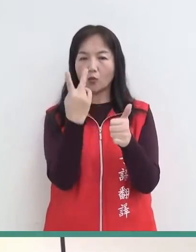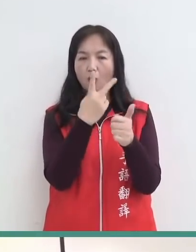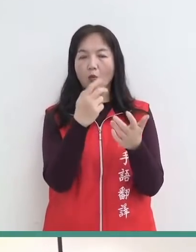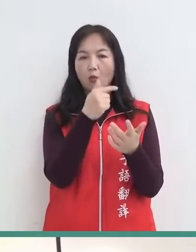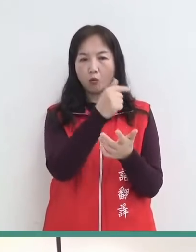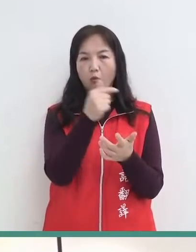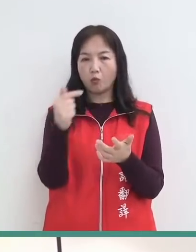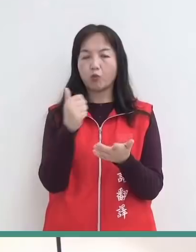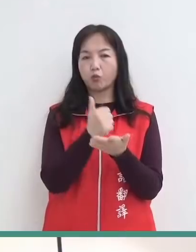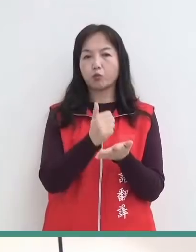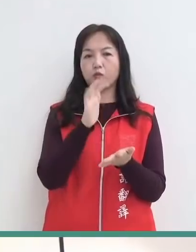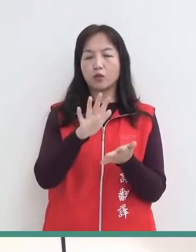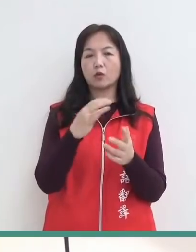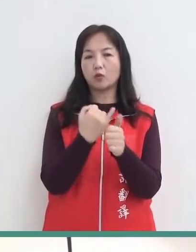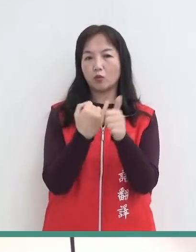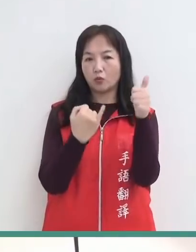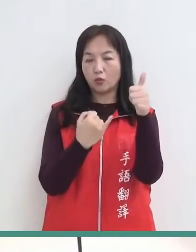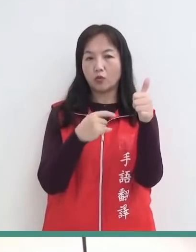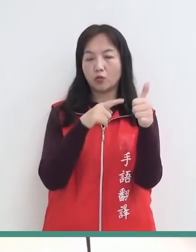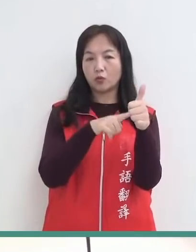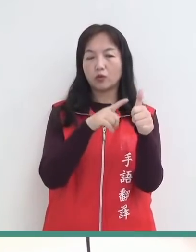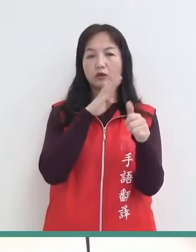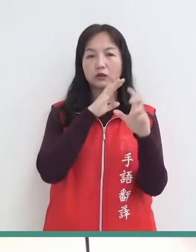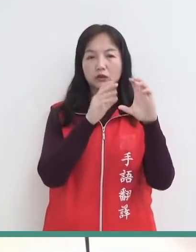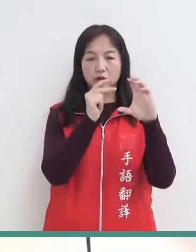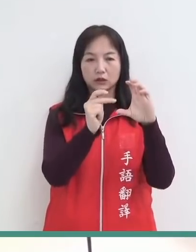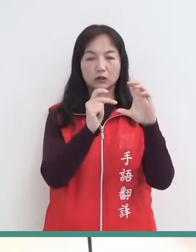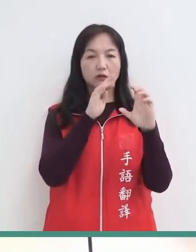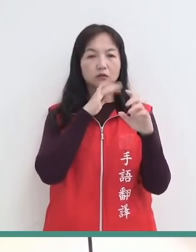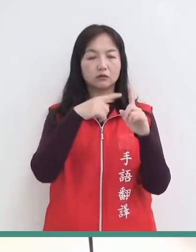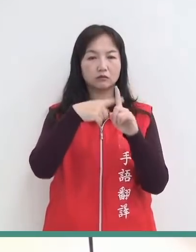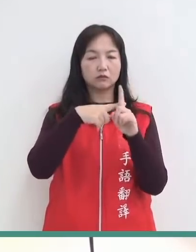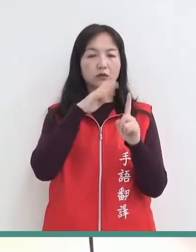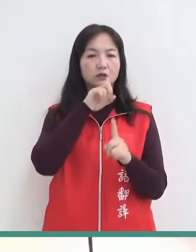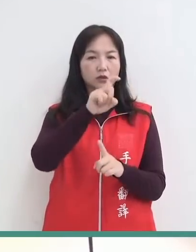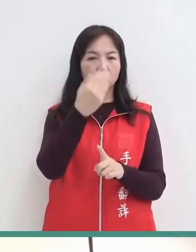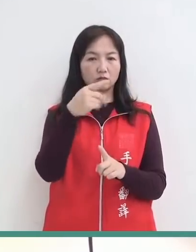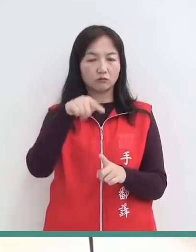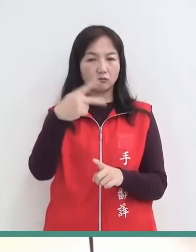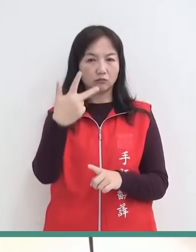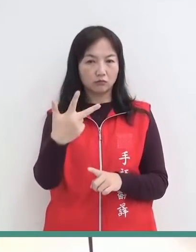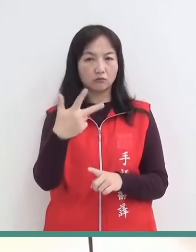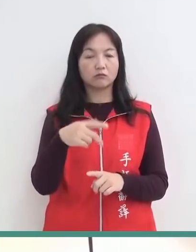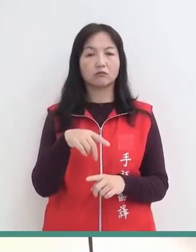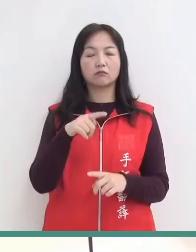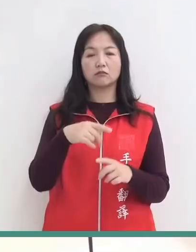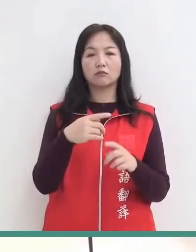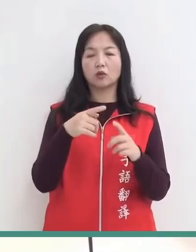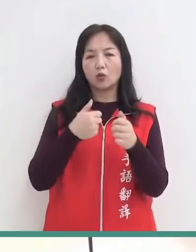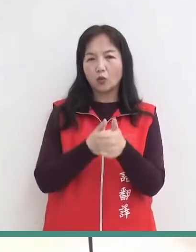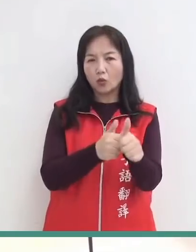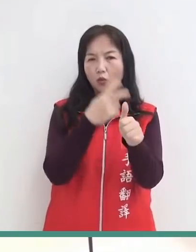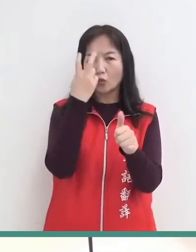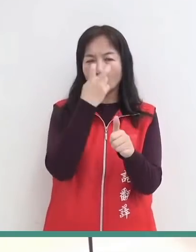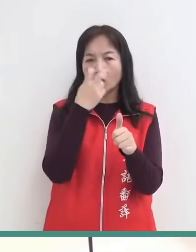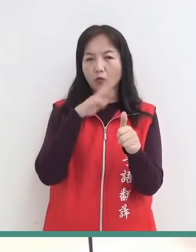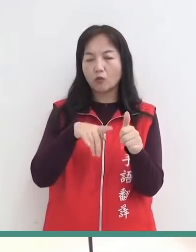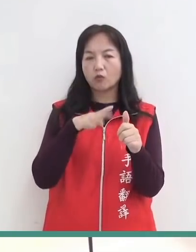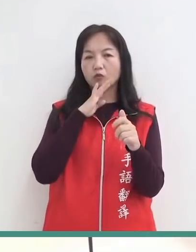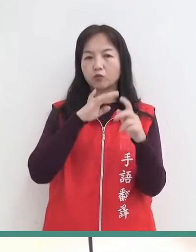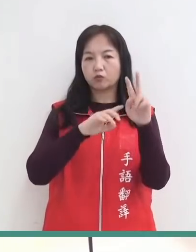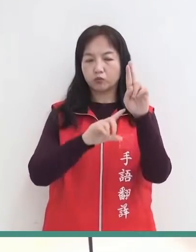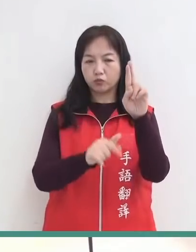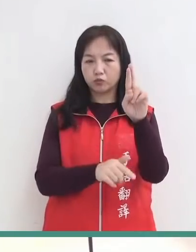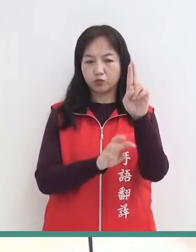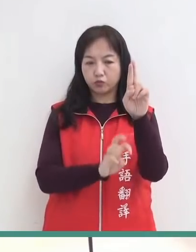诊，那丈夫的 CT 值是 19.7， 那追溯起来，他到12